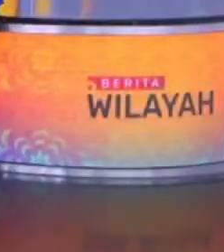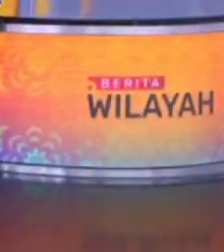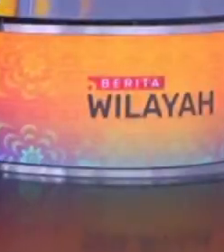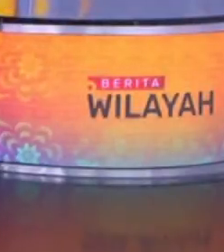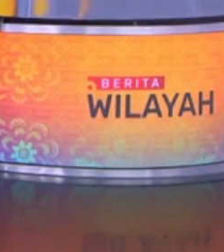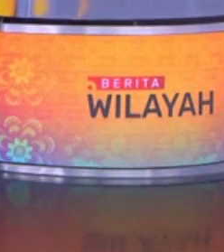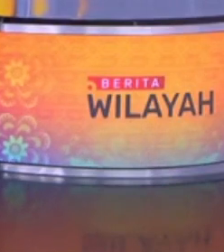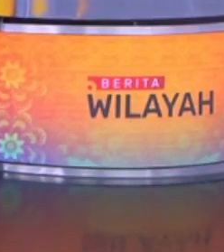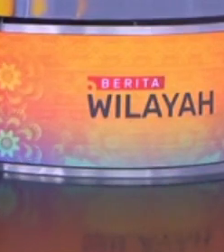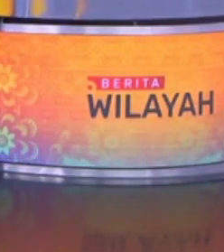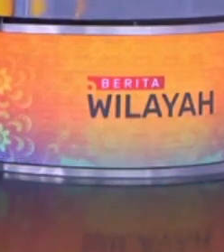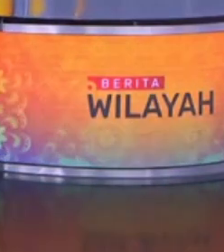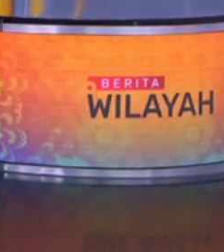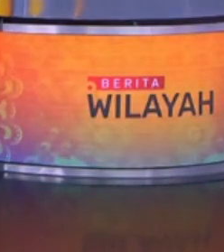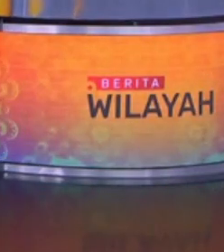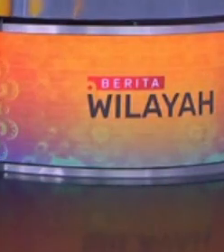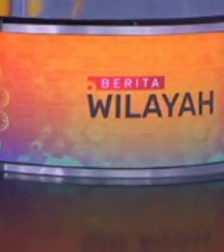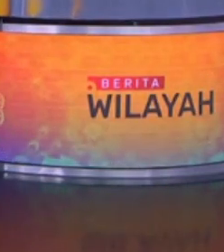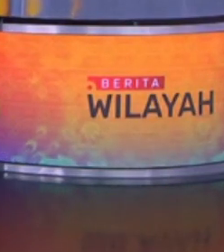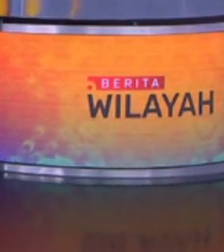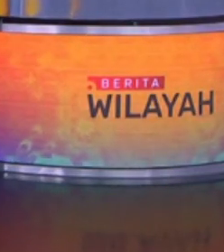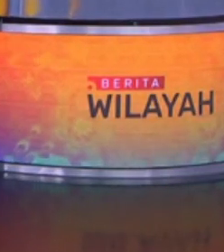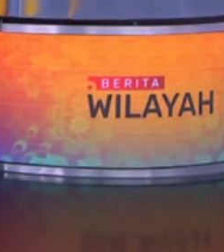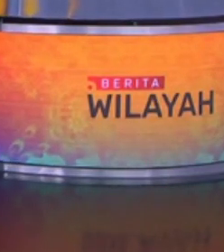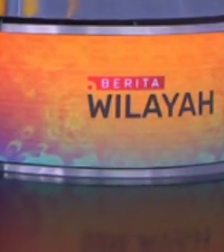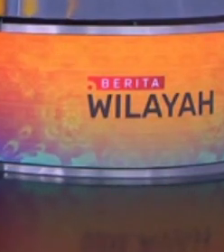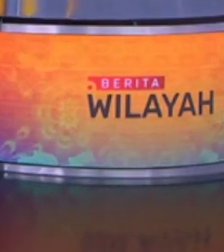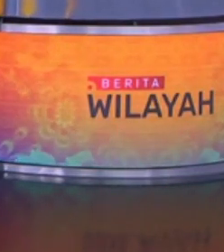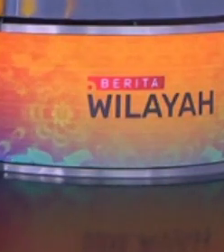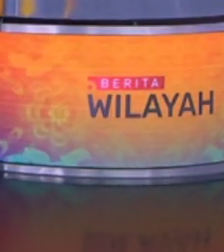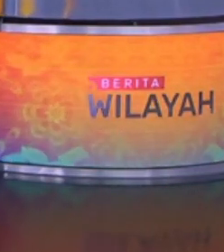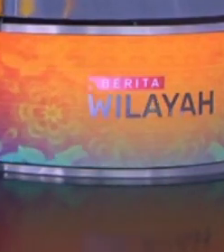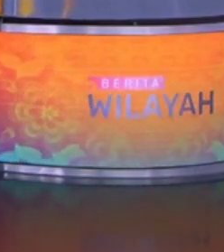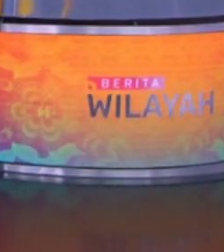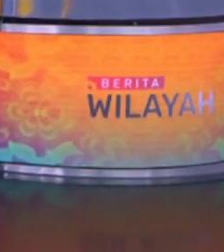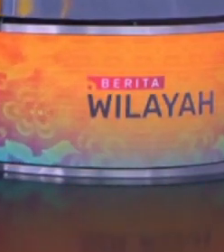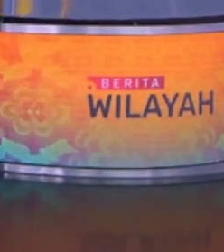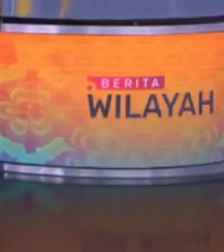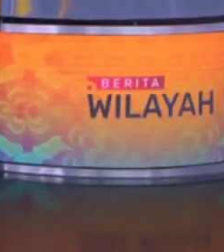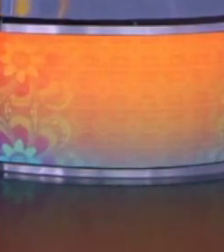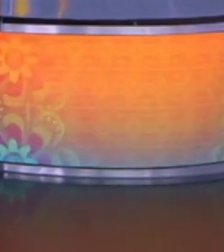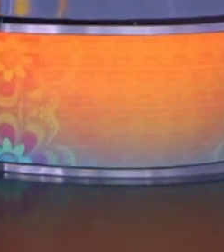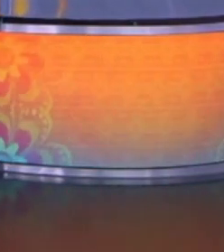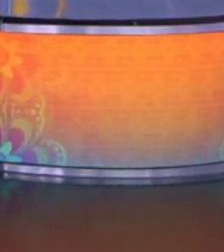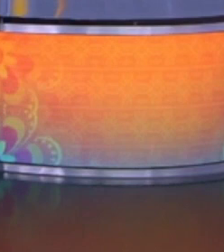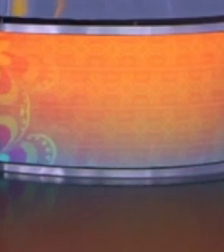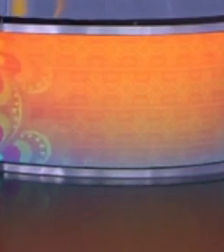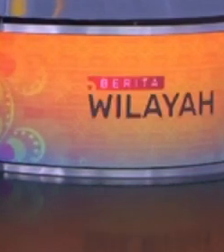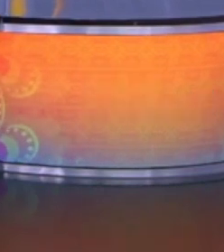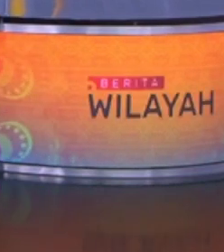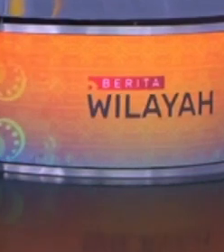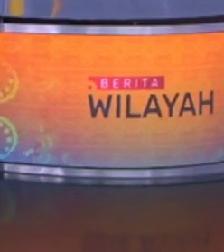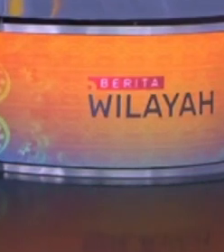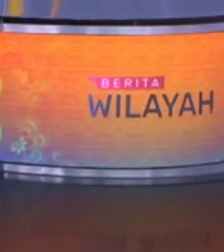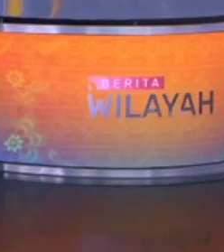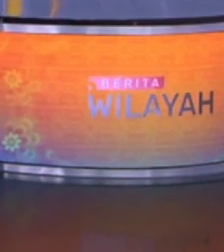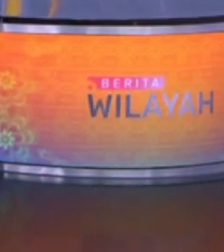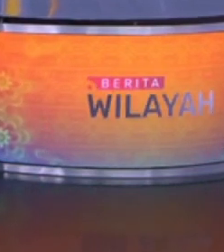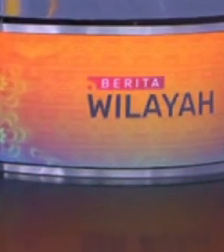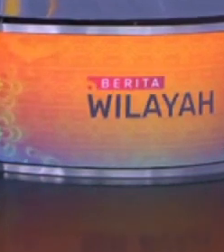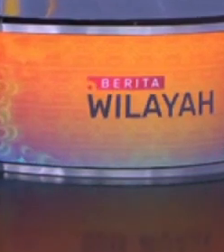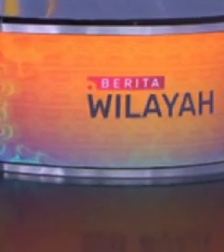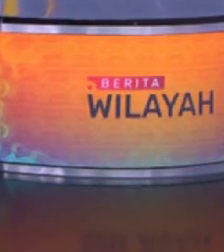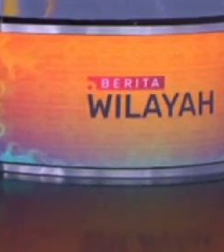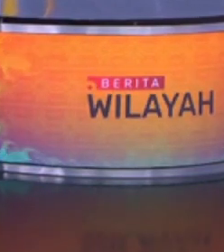Assalamualaikum. Salam Malaysia Madani. Edisi Selasa 7 Mac 2023 Berita Wilayah membawakan laporan terkini seluruh negara. Saya